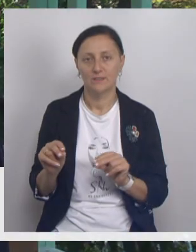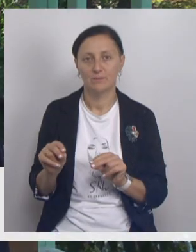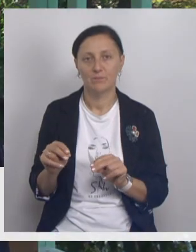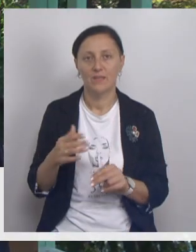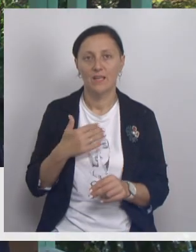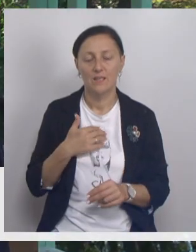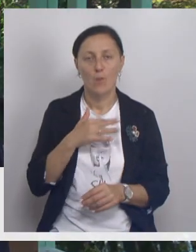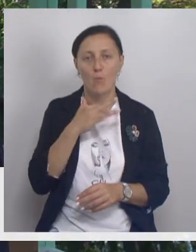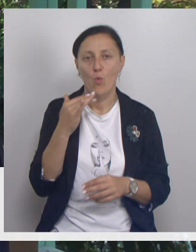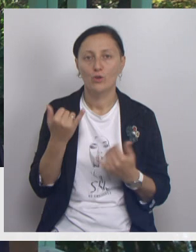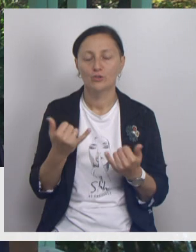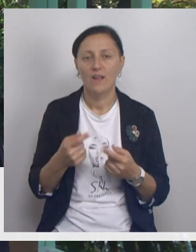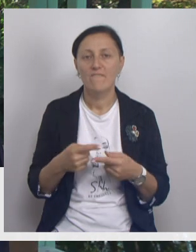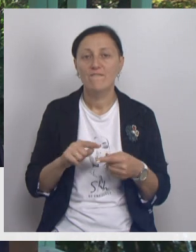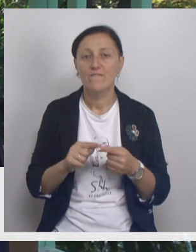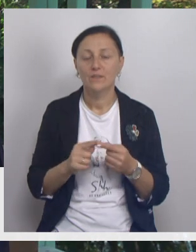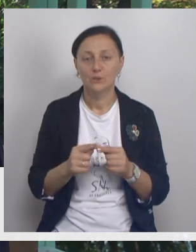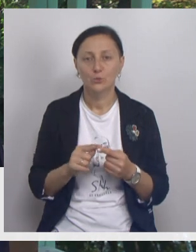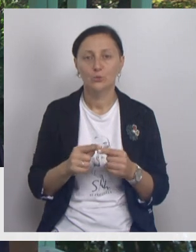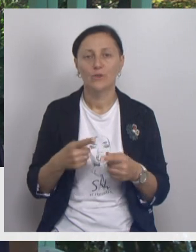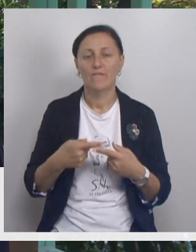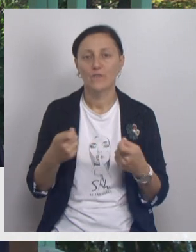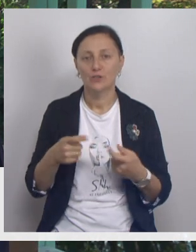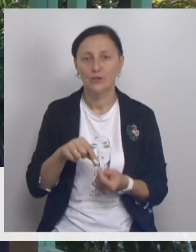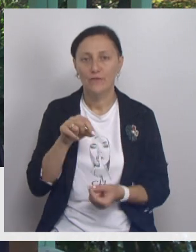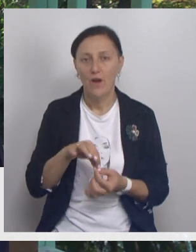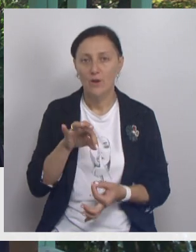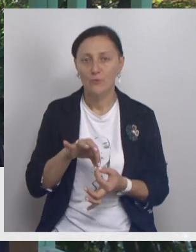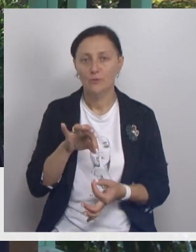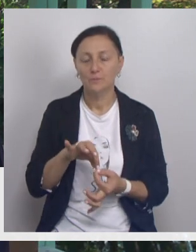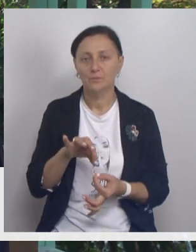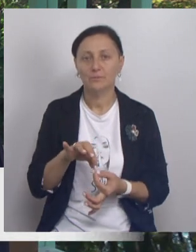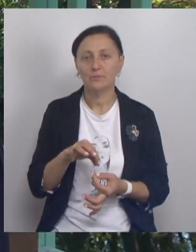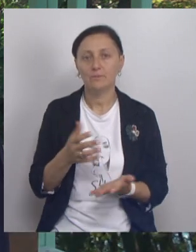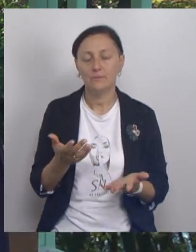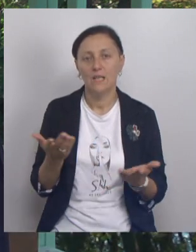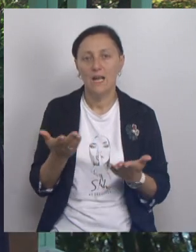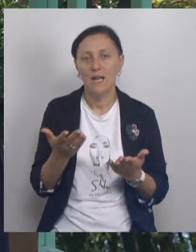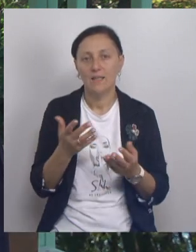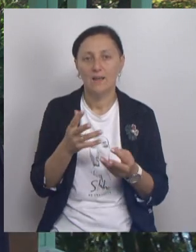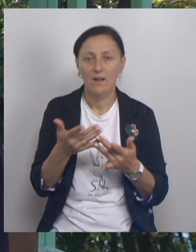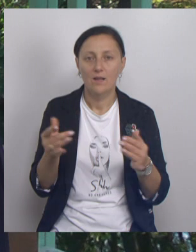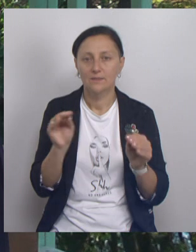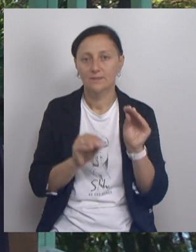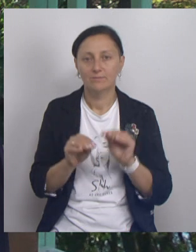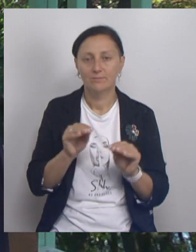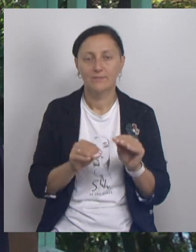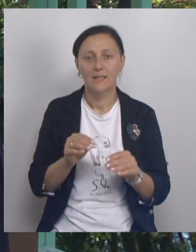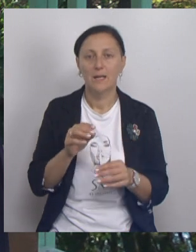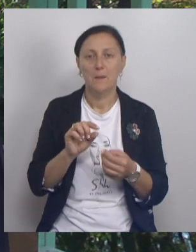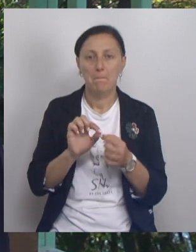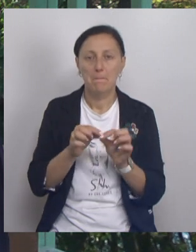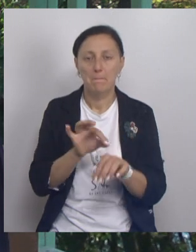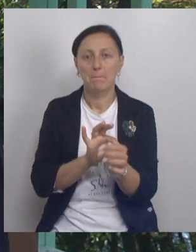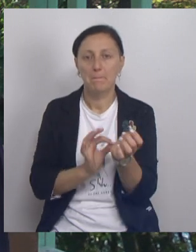много вышиваю сейчас. Вяжу, вышиваю. Ну, какие-то поделки там, бисером